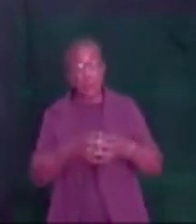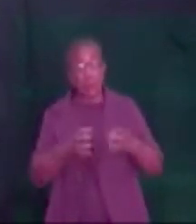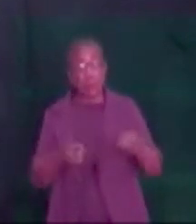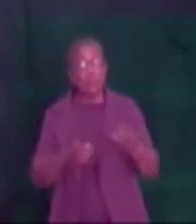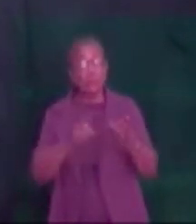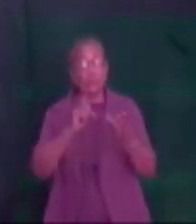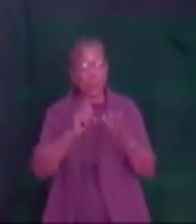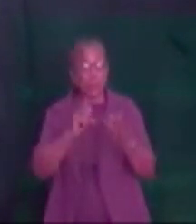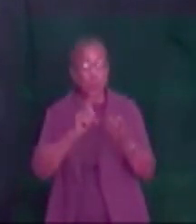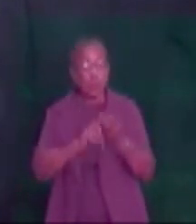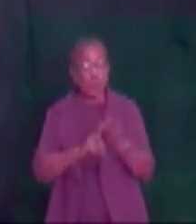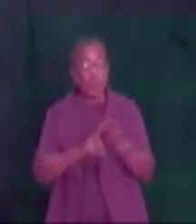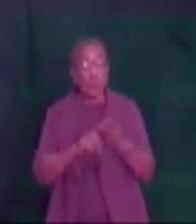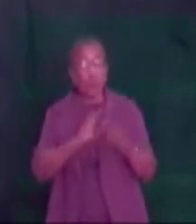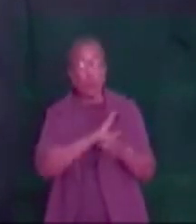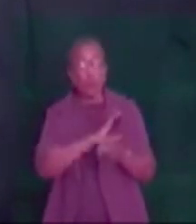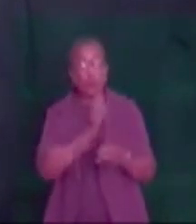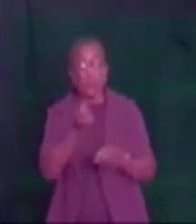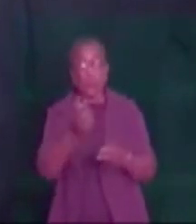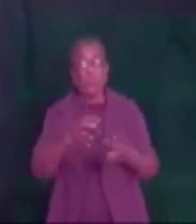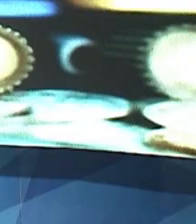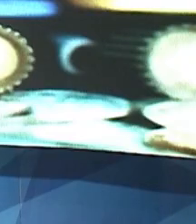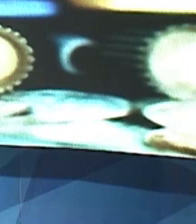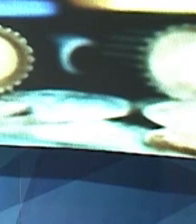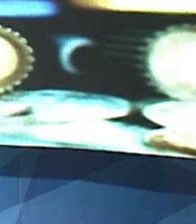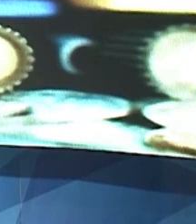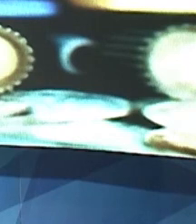2. Discipline bij de centrale bank.